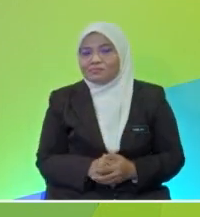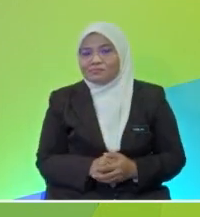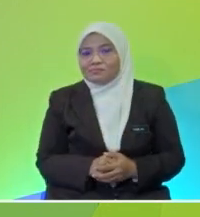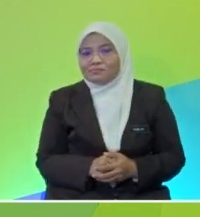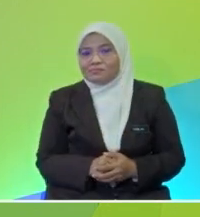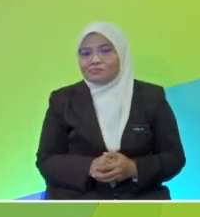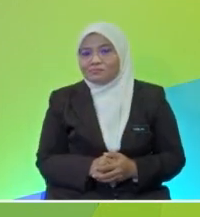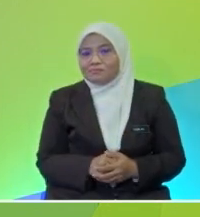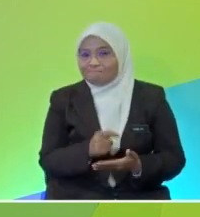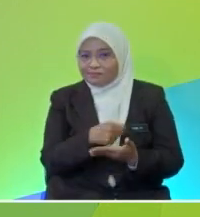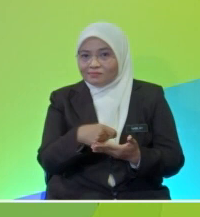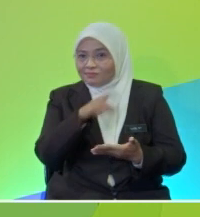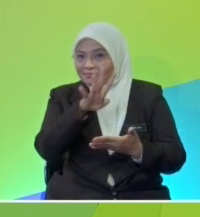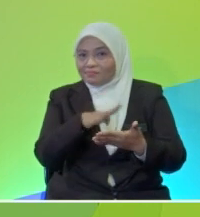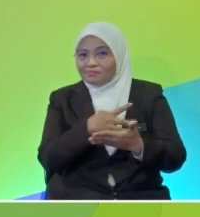biasanya